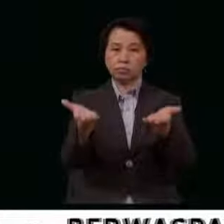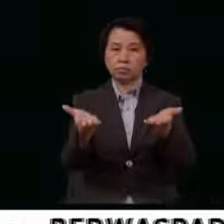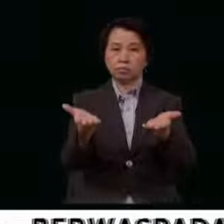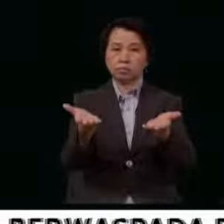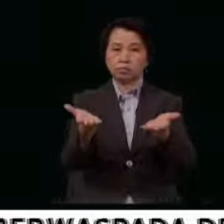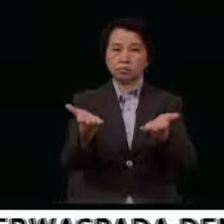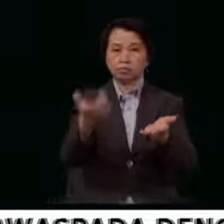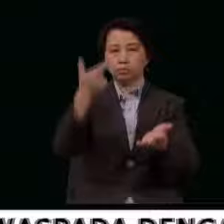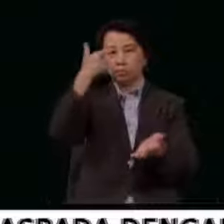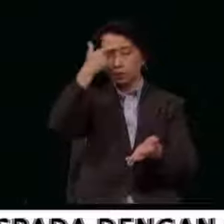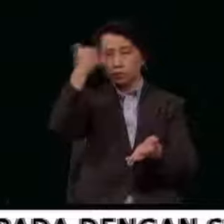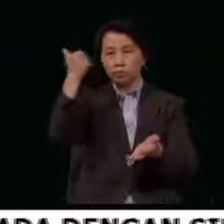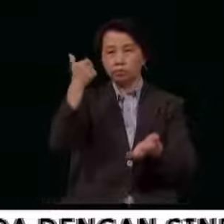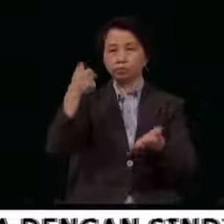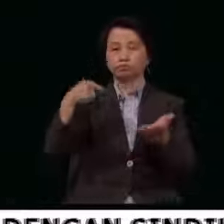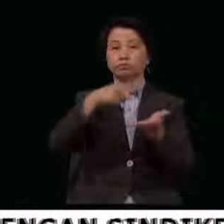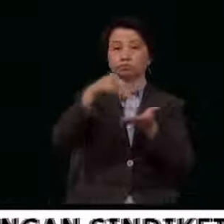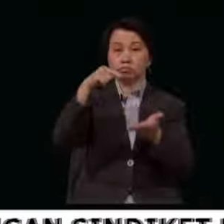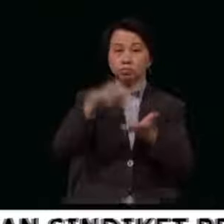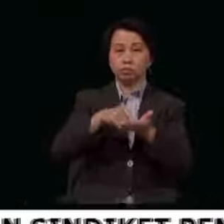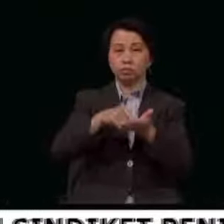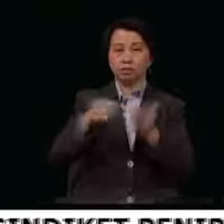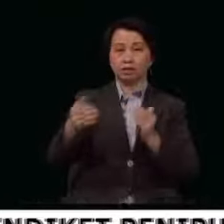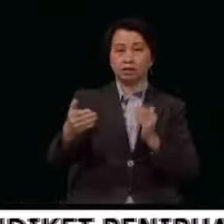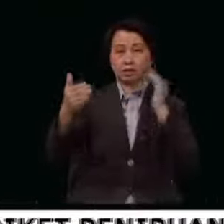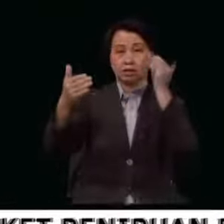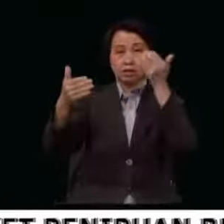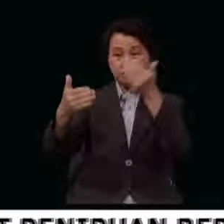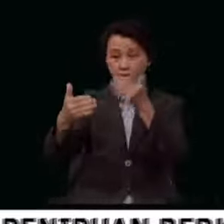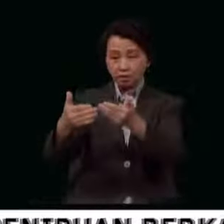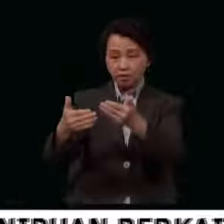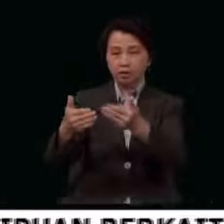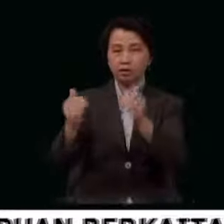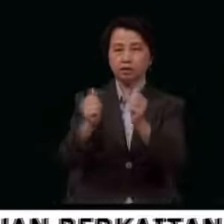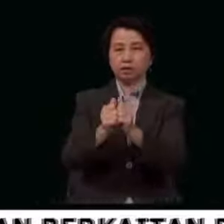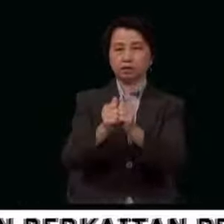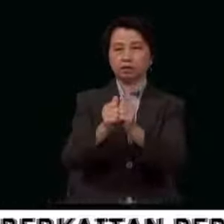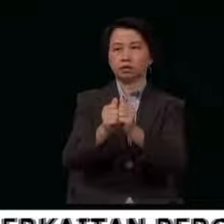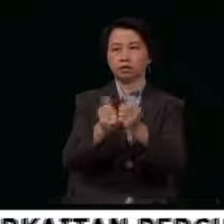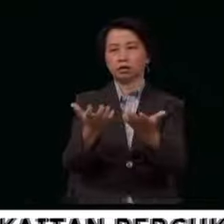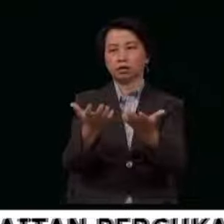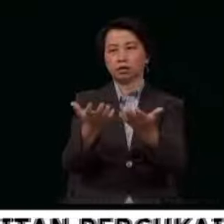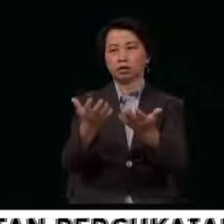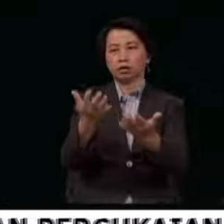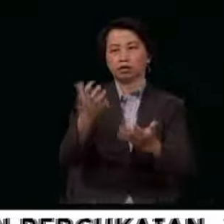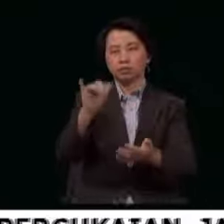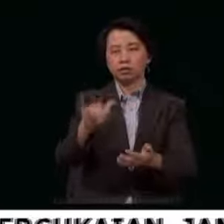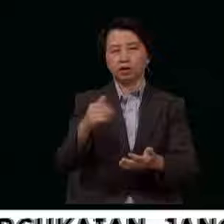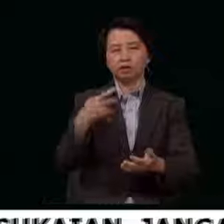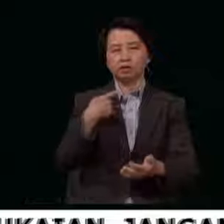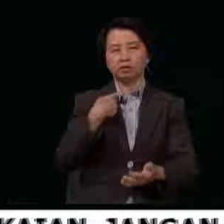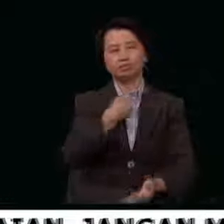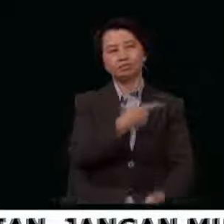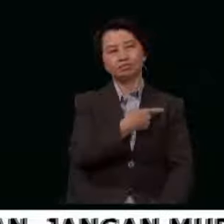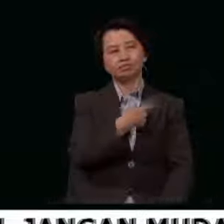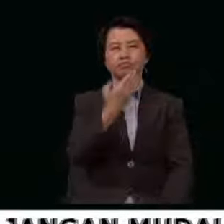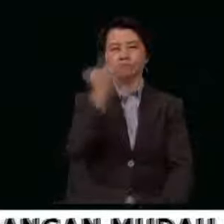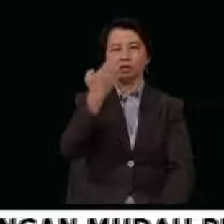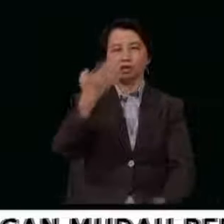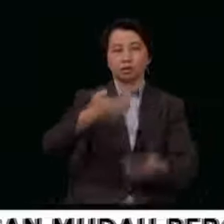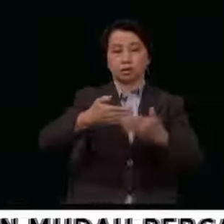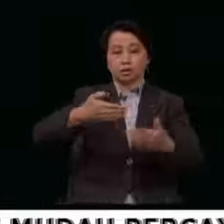sebelum Raya Jalan sudah sesaat di semua tempat tempahan hidangan rayuni Katanya dah tutup lebih awal ia daripada biasa